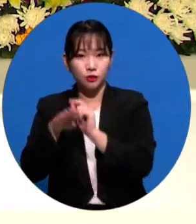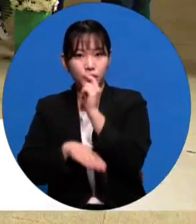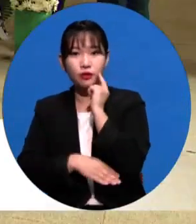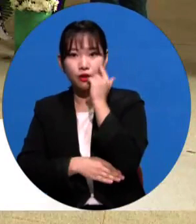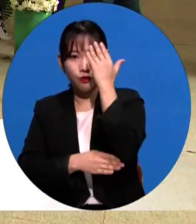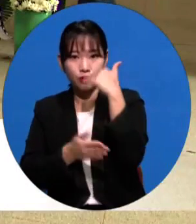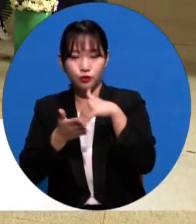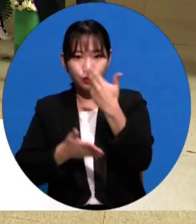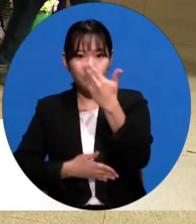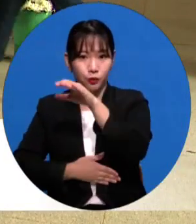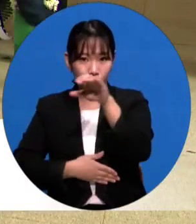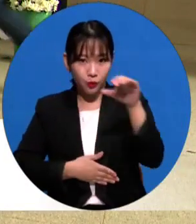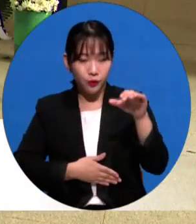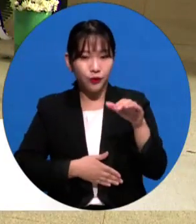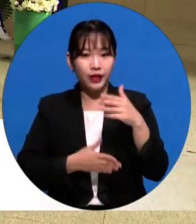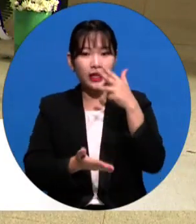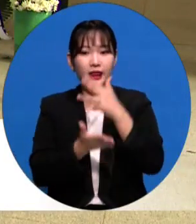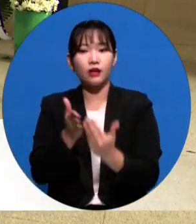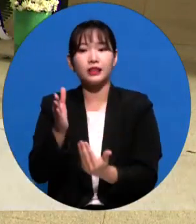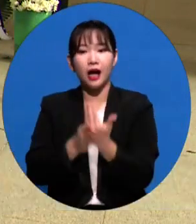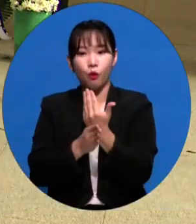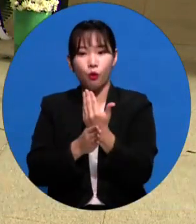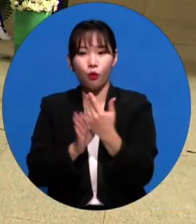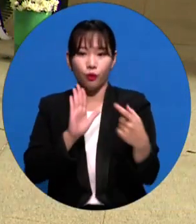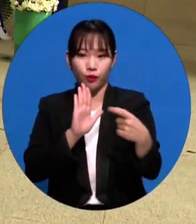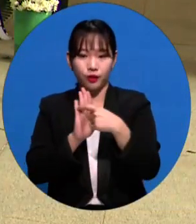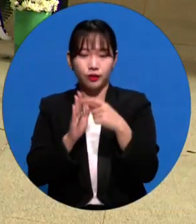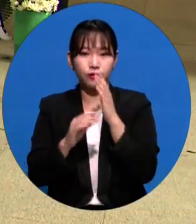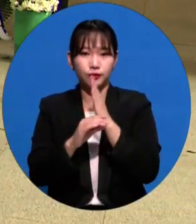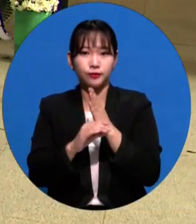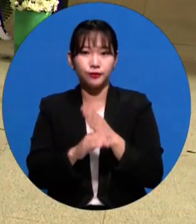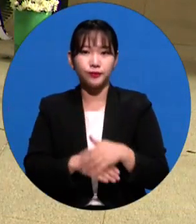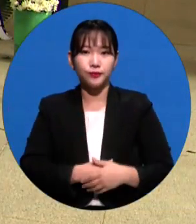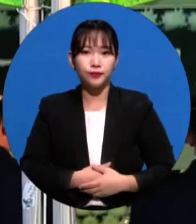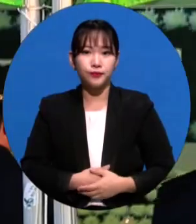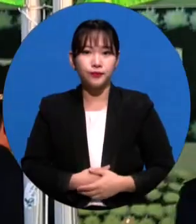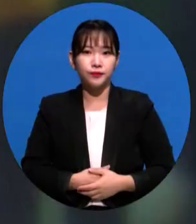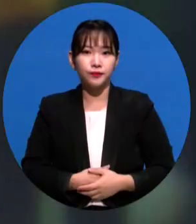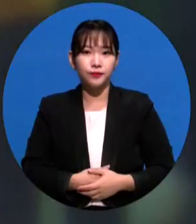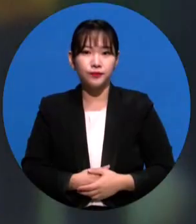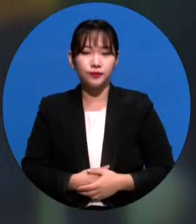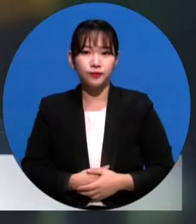등 9개 시군은 이태원 사고로 표기하고 있습니다.